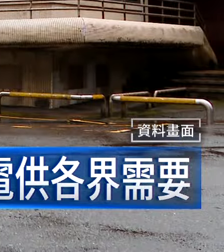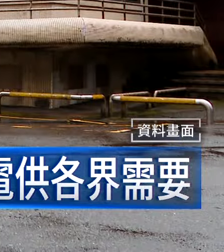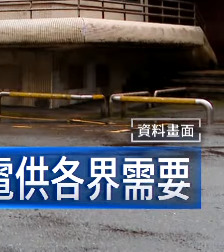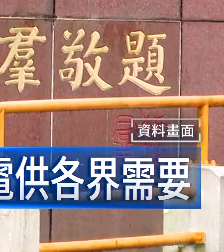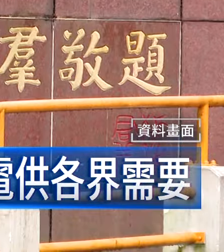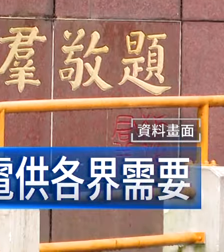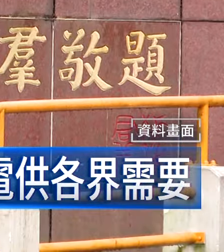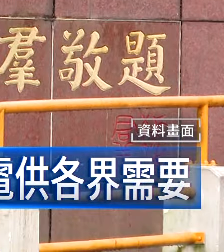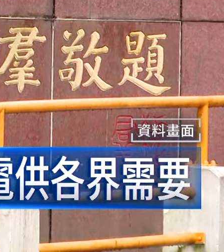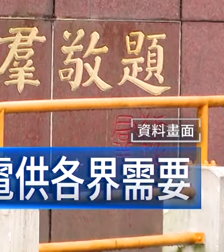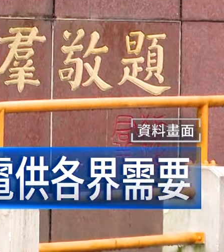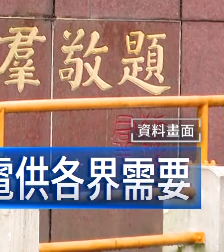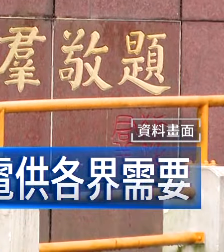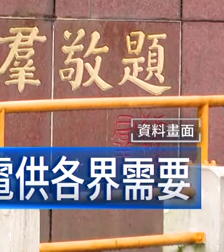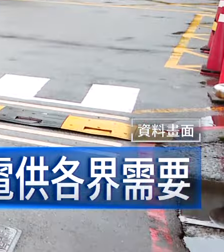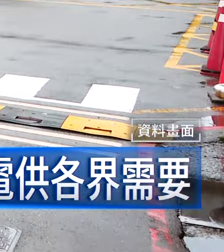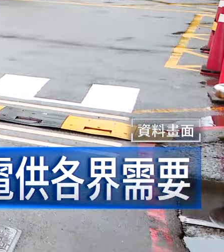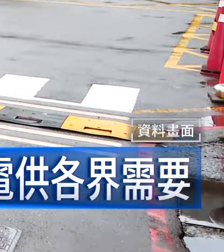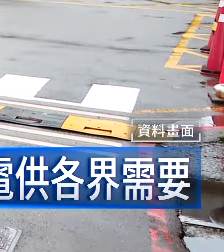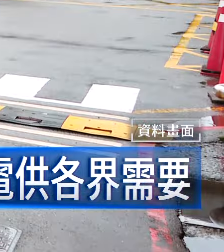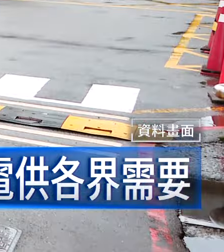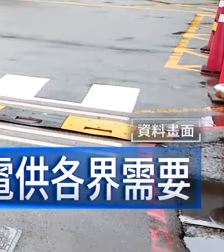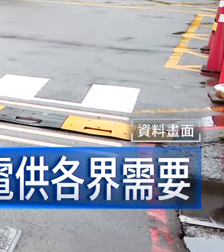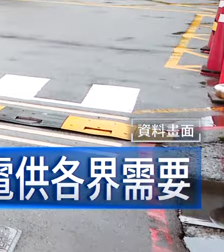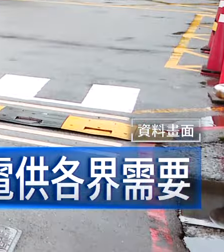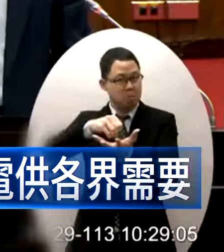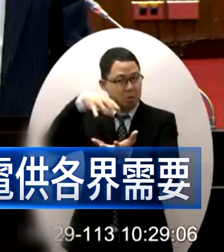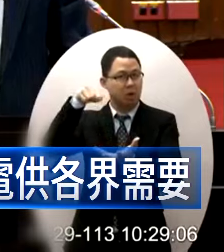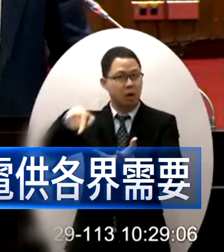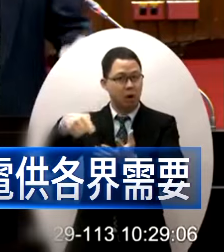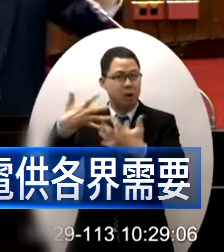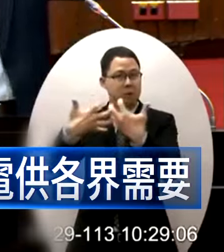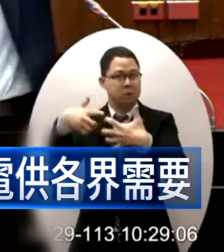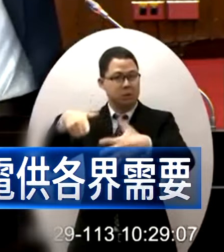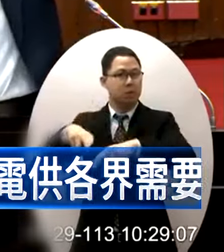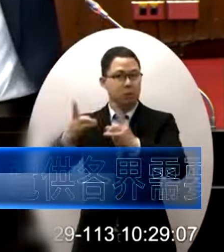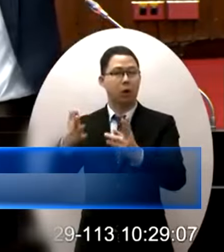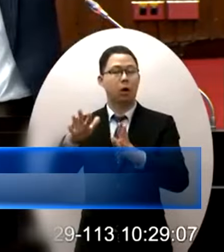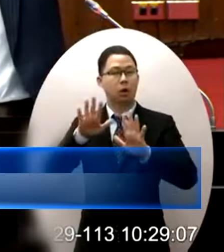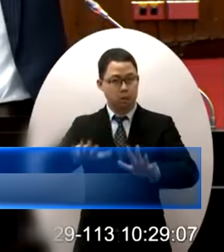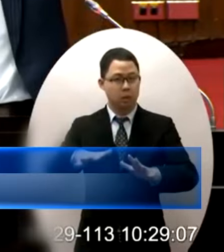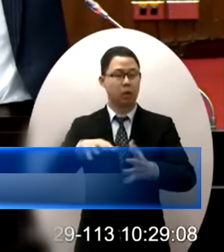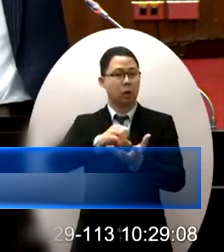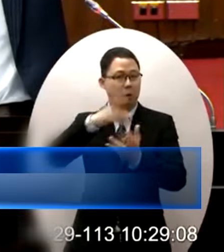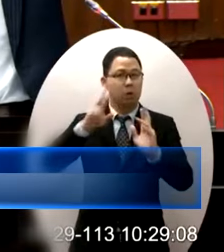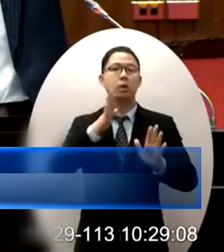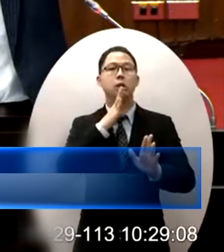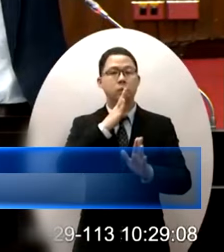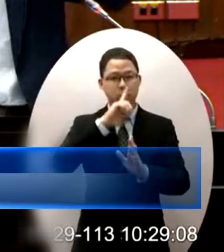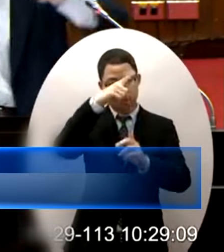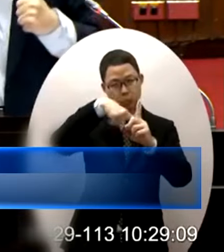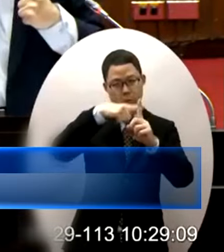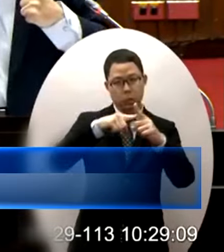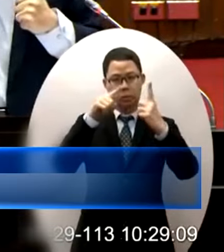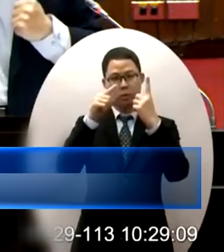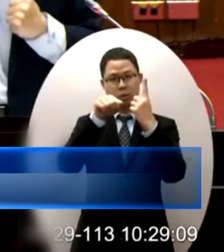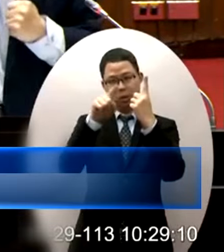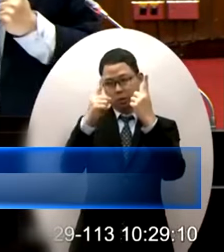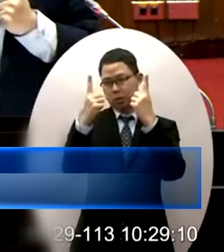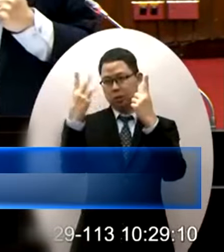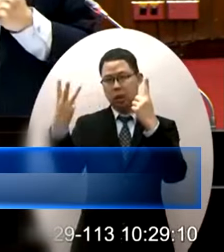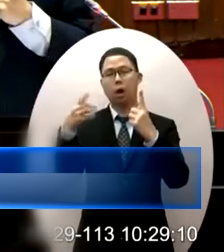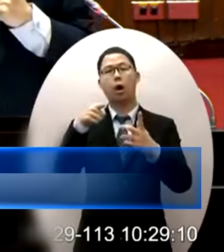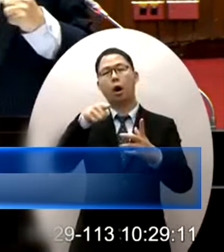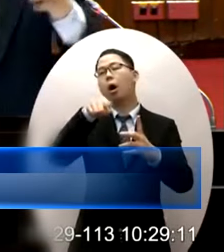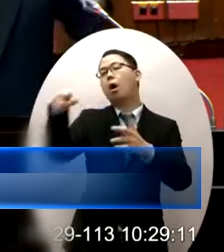可。究竟电力哪里来？在野党立委轮番出招。 现在核电一度就是1.1、1.13啊，人家都在做努力啊。其实我们现在